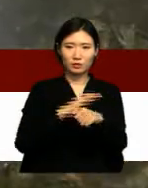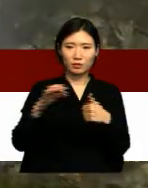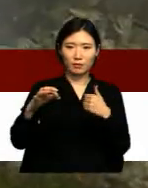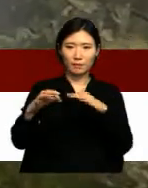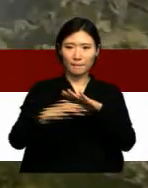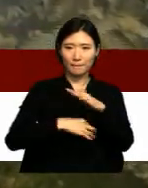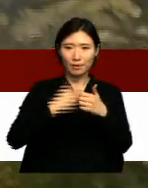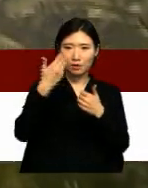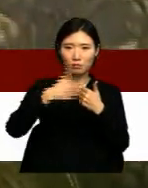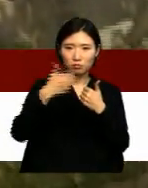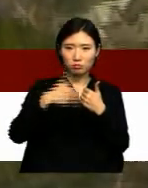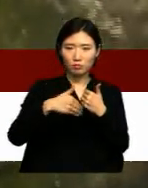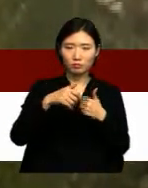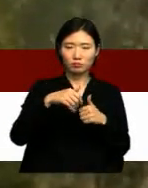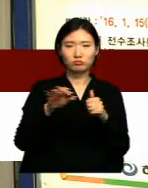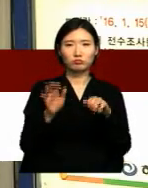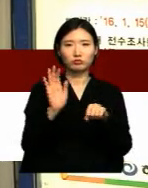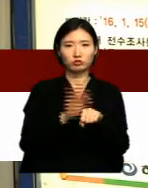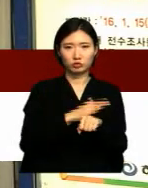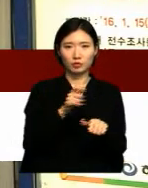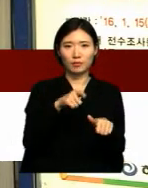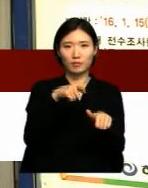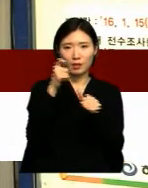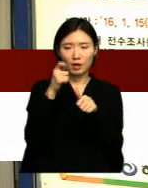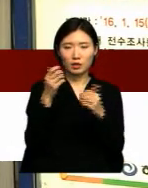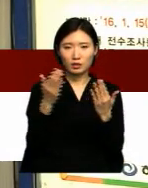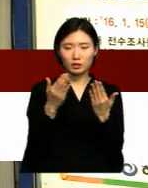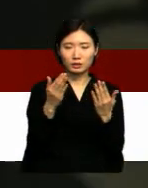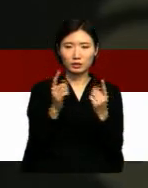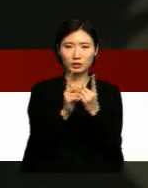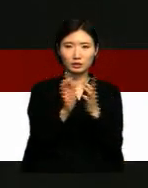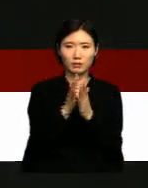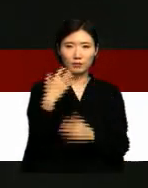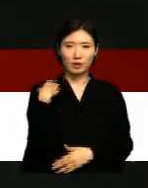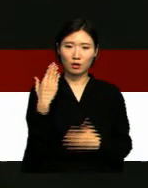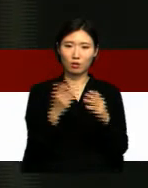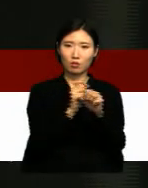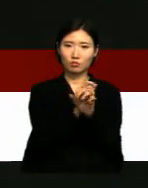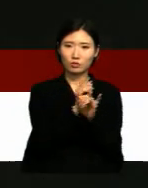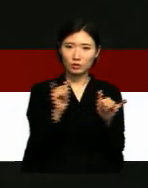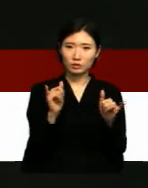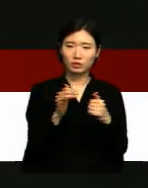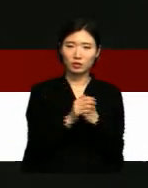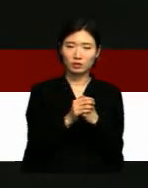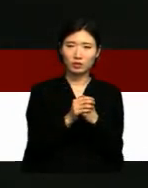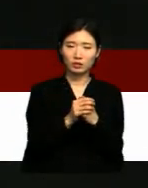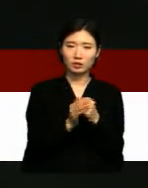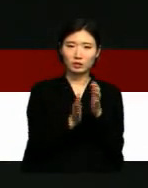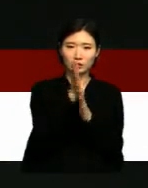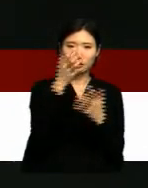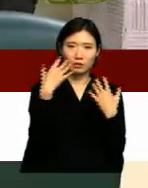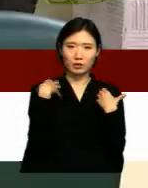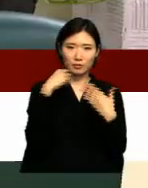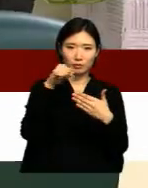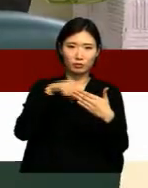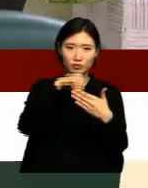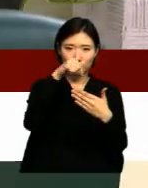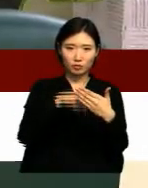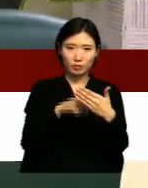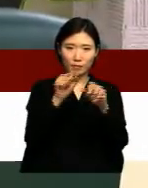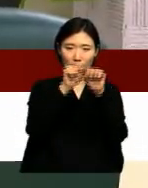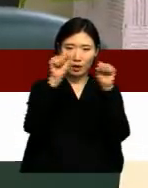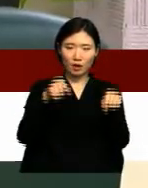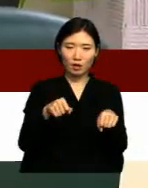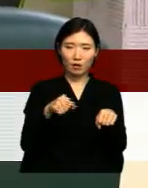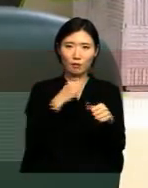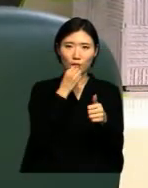부정 채용이 발생했다며 업무를 직접 담당했던 공무원이 지난 22일 오후 시청 내부 전산망에 폭로의